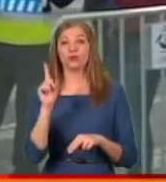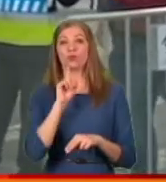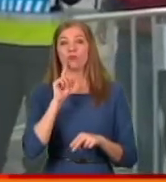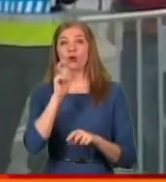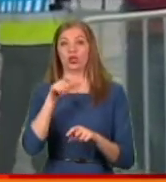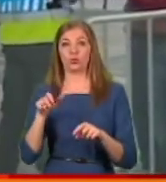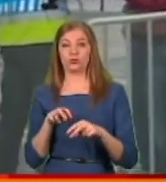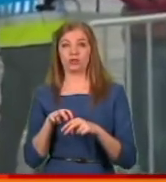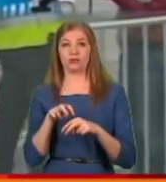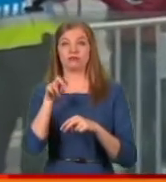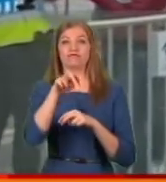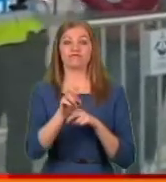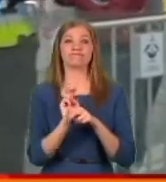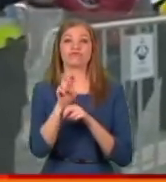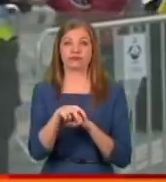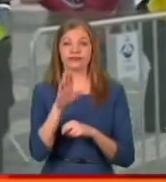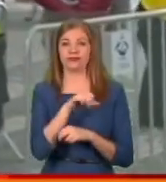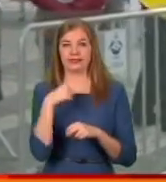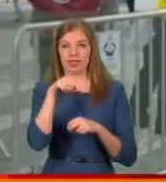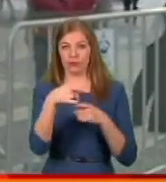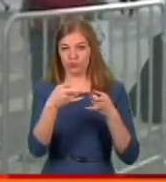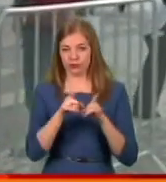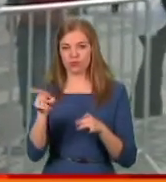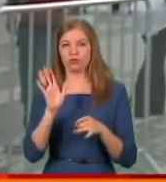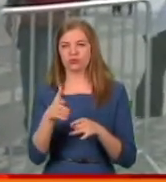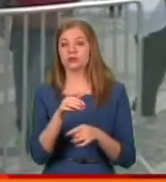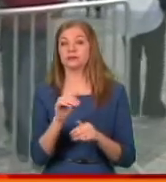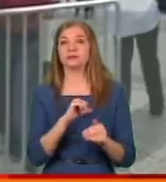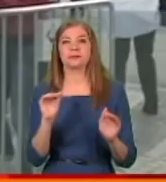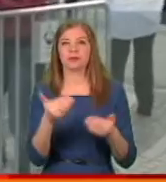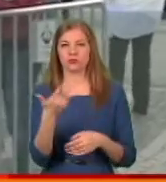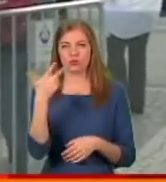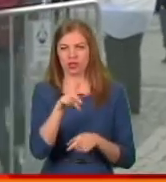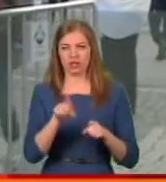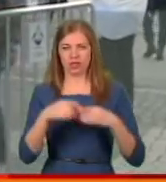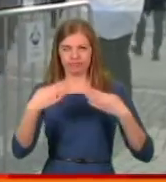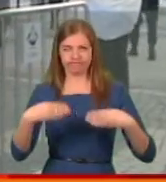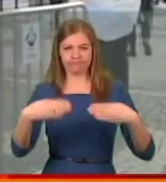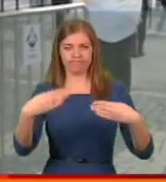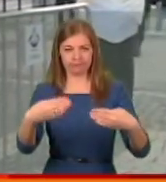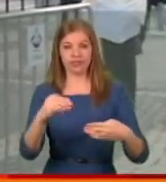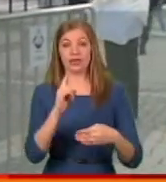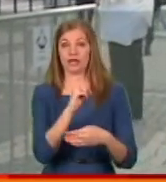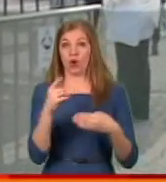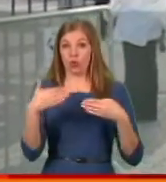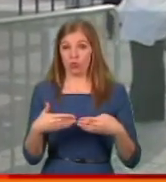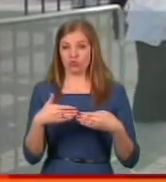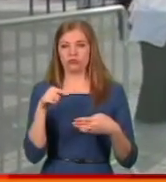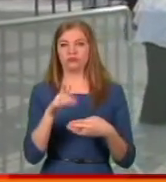глядачі потраплять у саму арену, вони пройдуть ще як мінімум 3 таких самих кордони, і на кожному